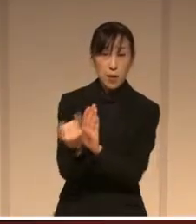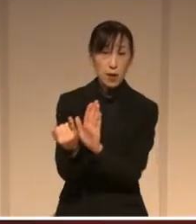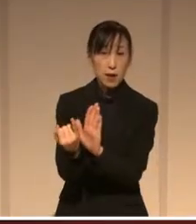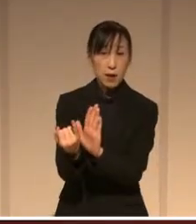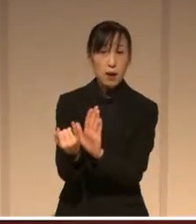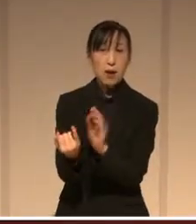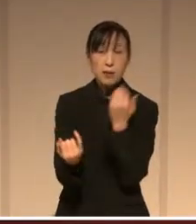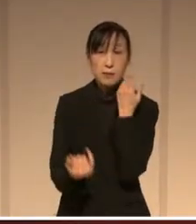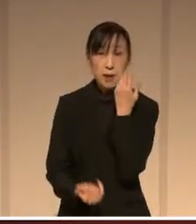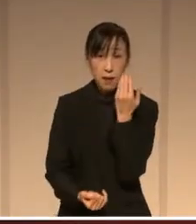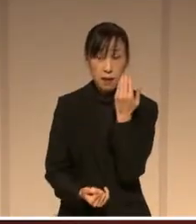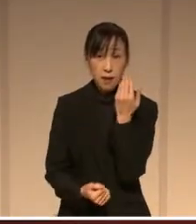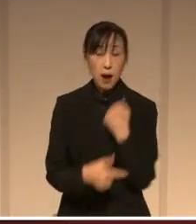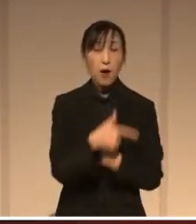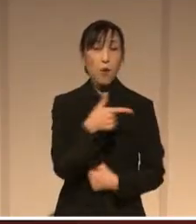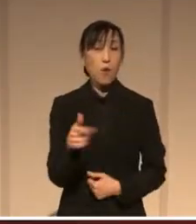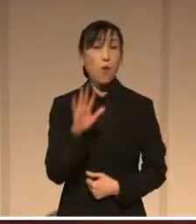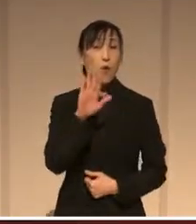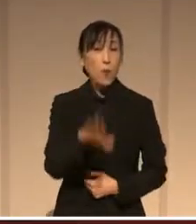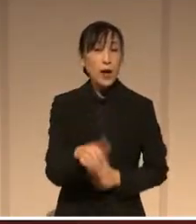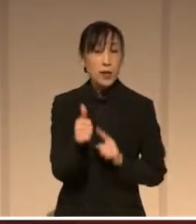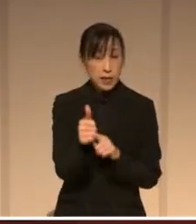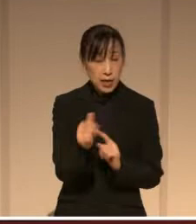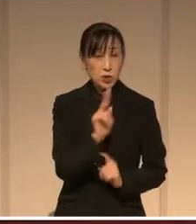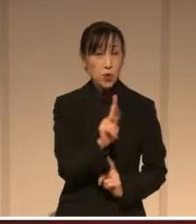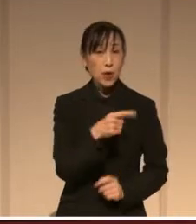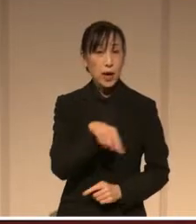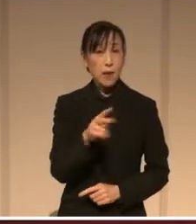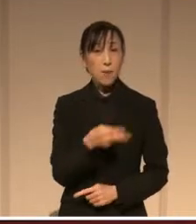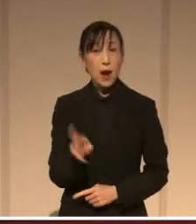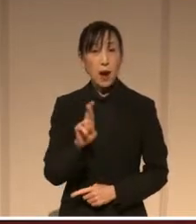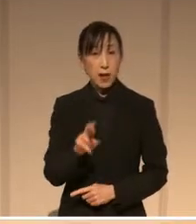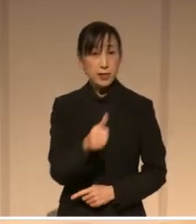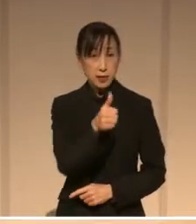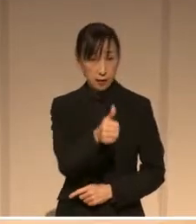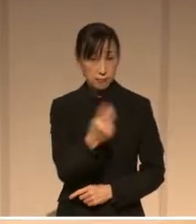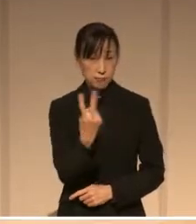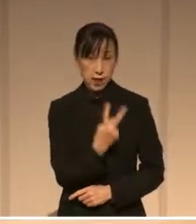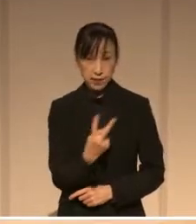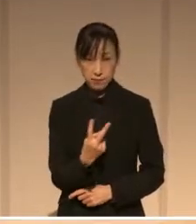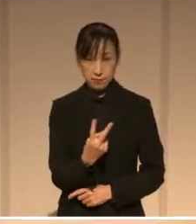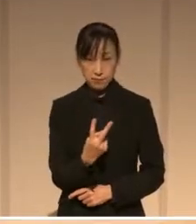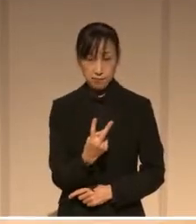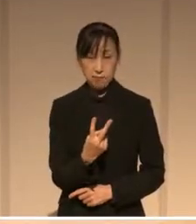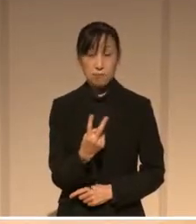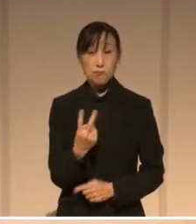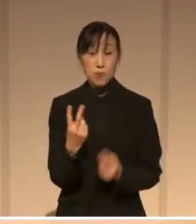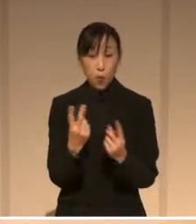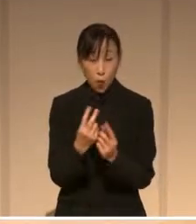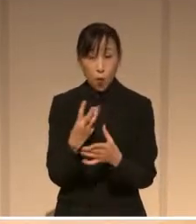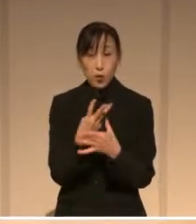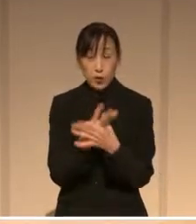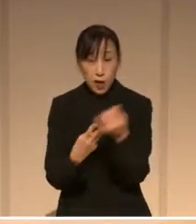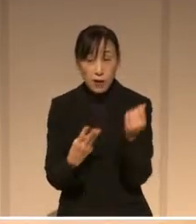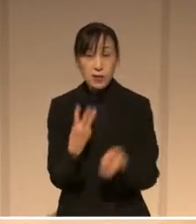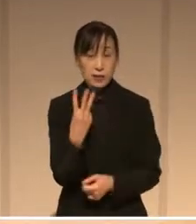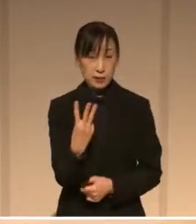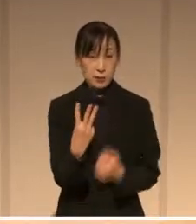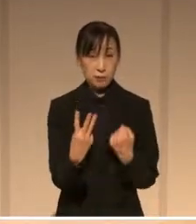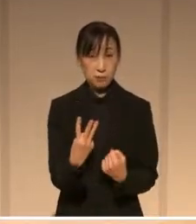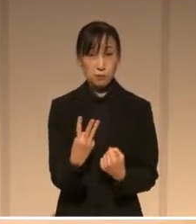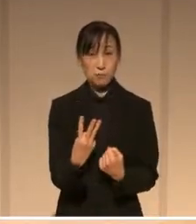いたのが大前さんと神原さんということで奇跡のコラボですね本日は皆さんをそろえいただいたのが